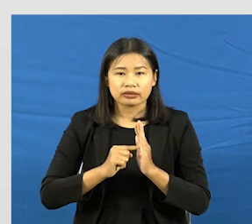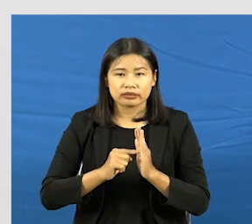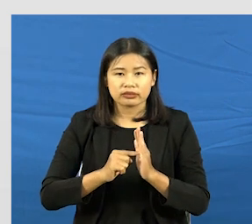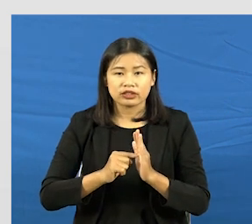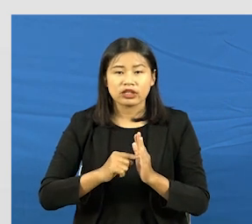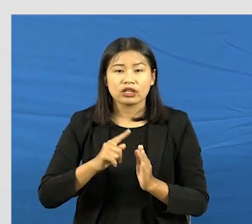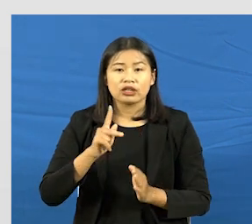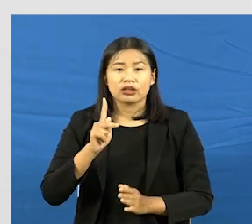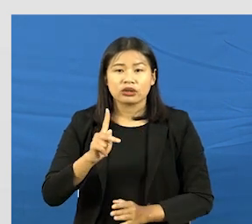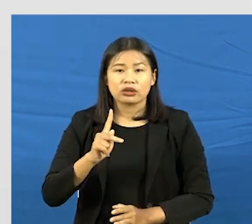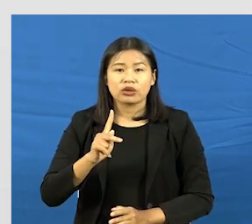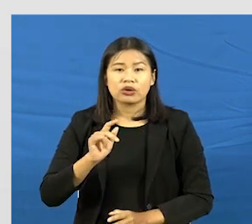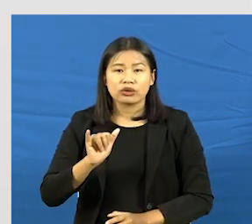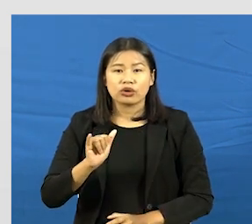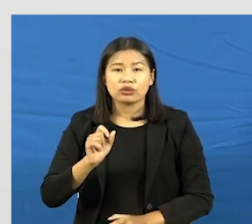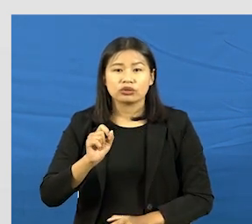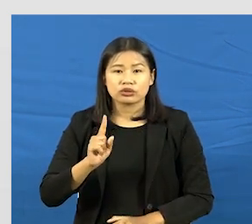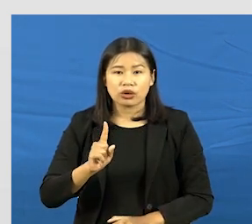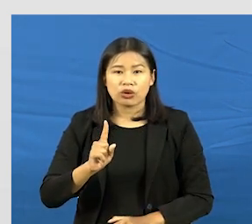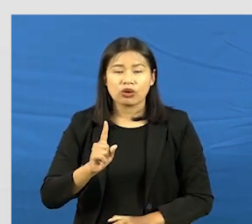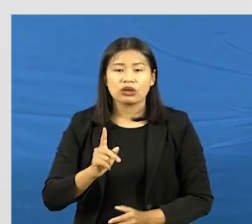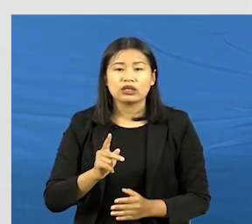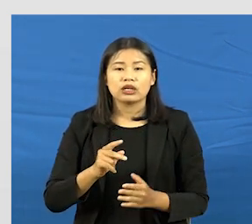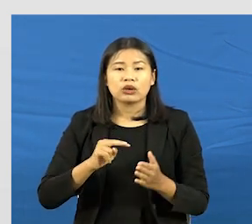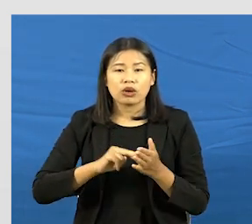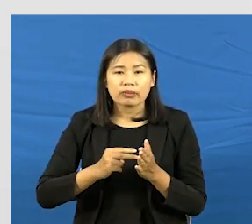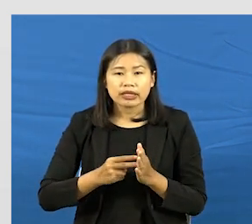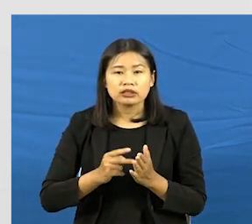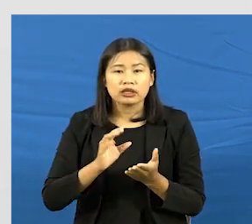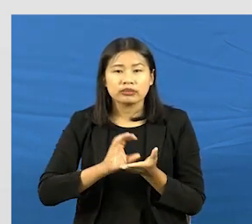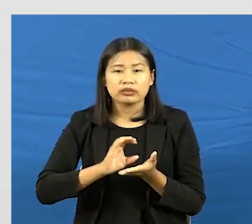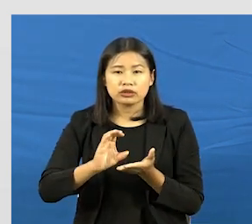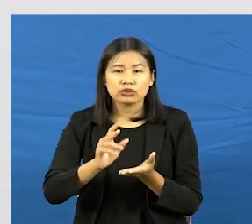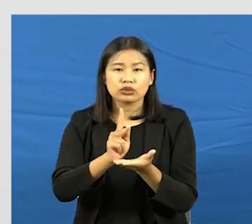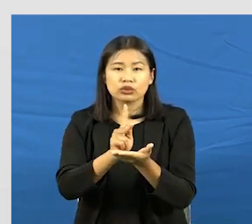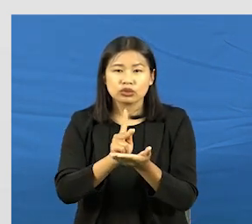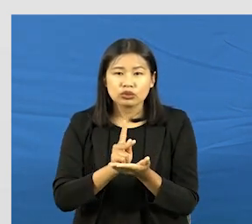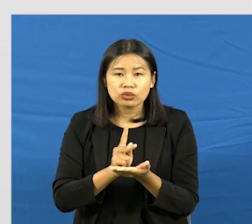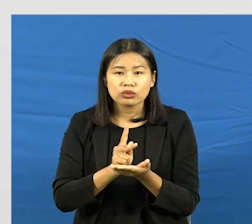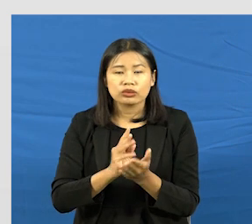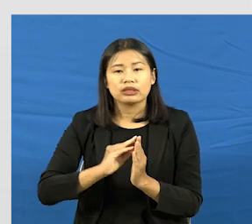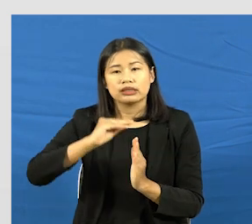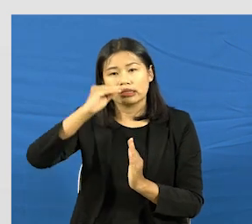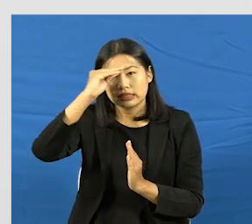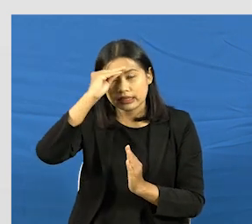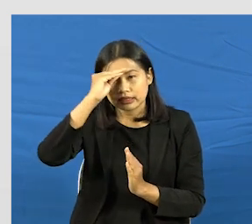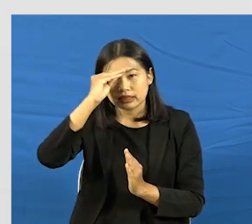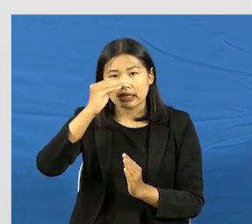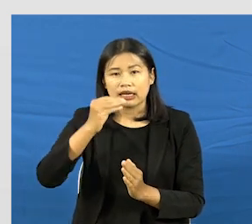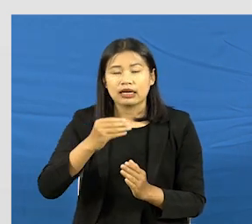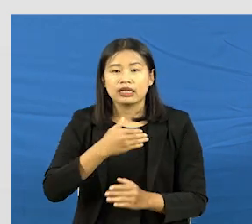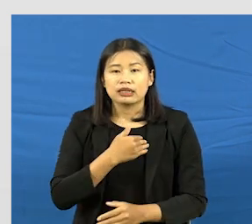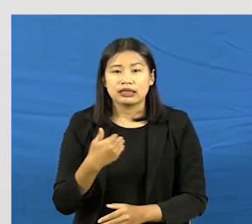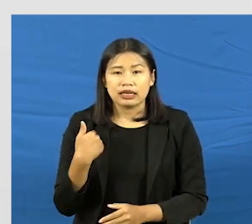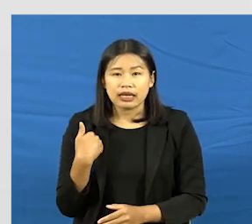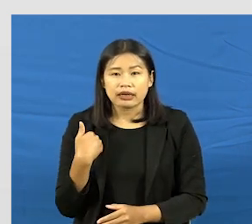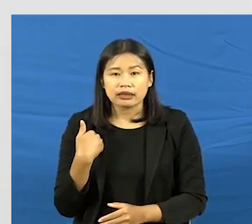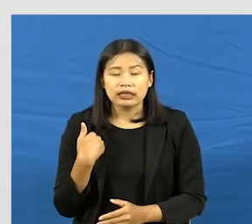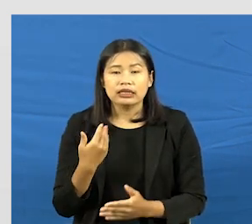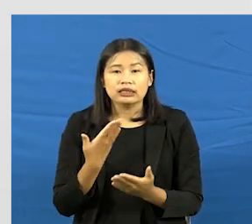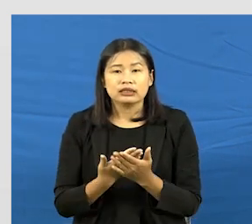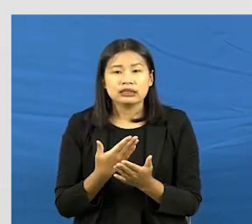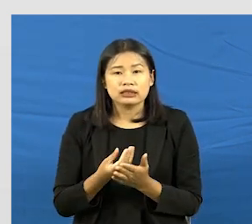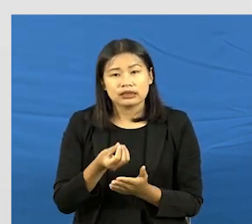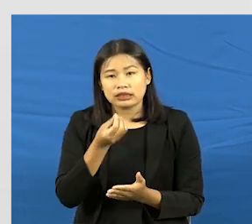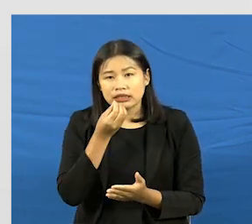กู้เป็นค่าเล่าเรียนแล้วก็ค่าครองชีพนะครับอันนี้นักศึกษาคนไหนที่อยู่ในคุณสมบัติที่ท